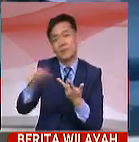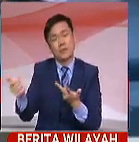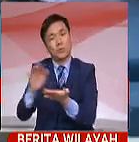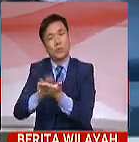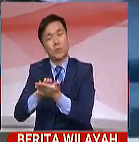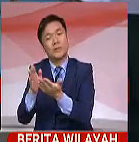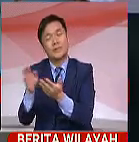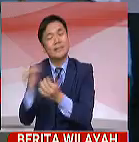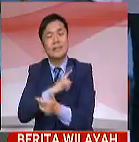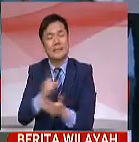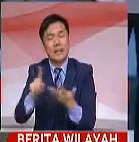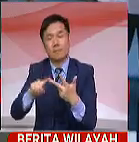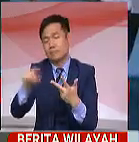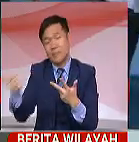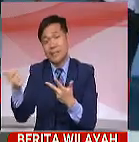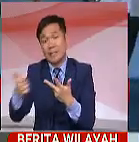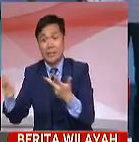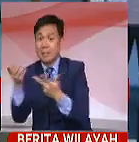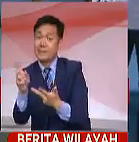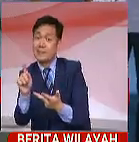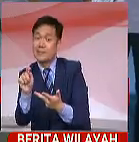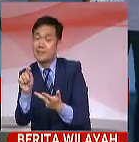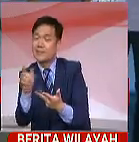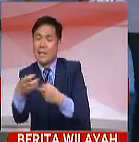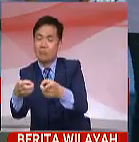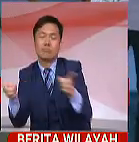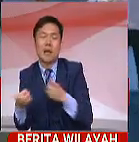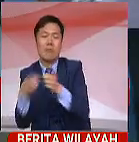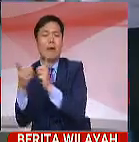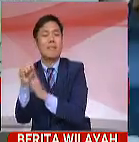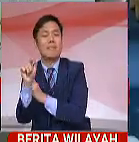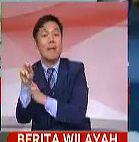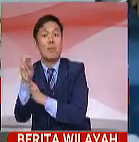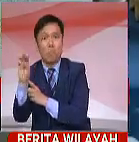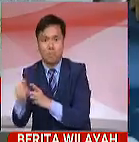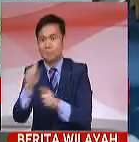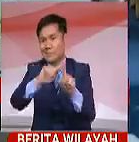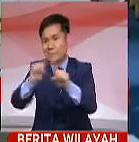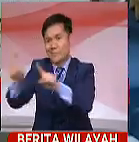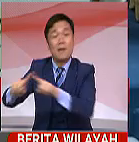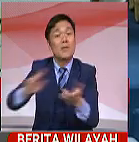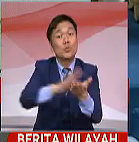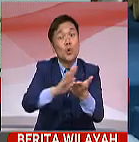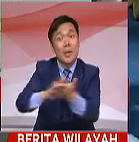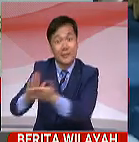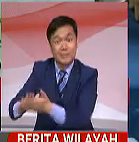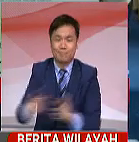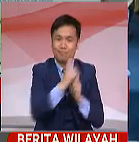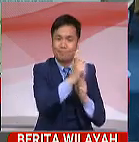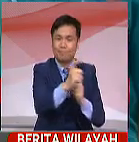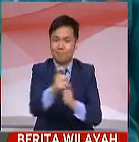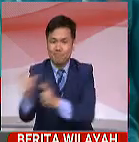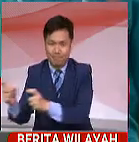Tenam serta RM5,000 kepada Masjid Ar-Rahman daerah Tenam. Penerima bantuan merakamkan penghargaan atas sumbangan berkenaan.